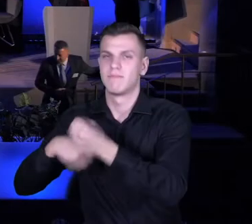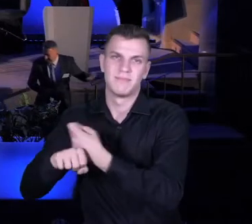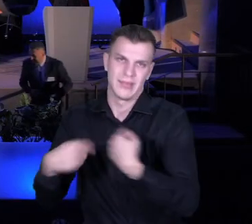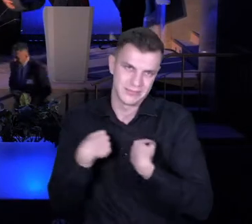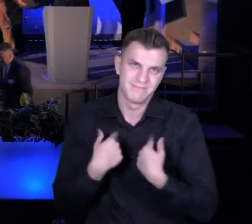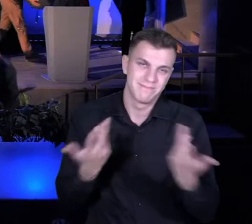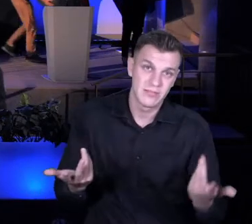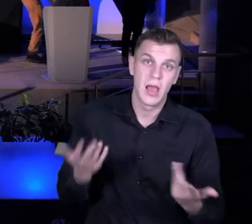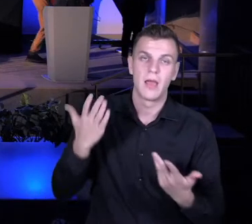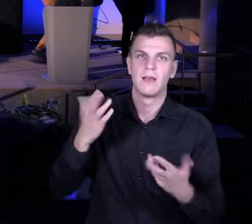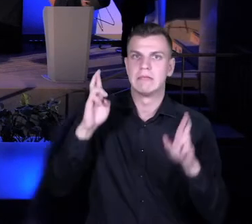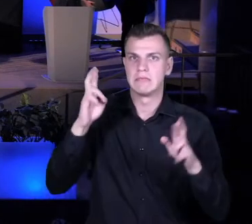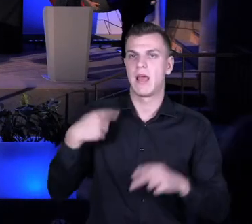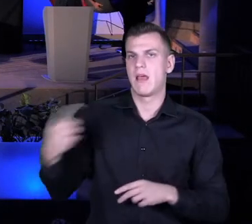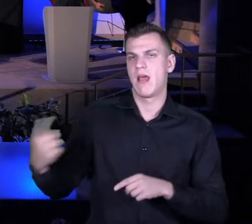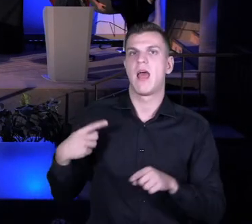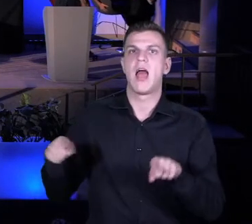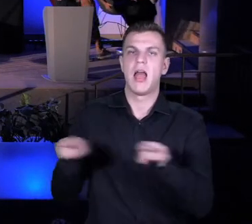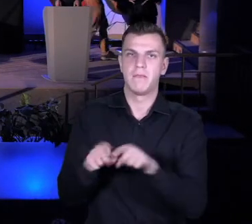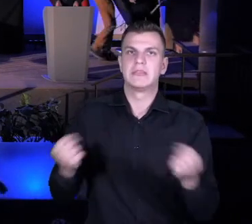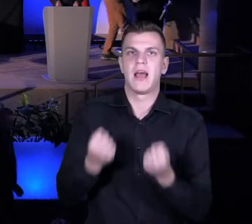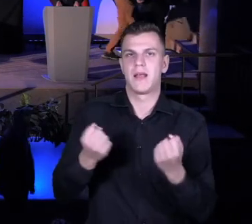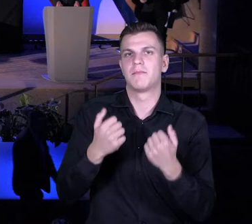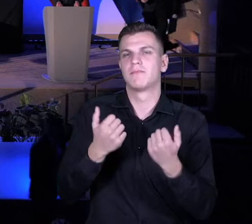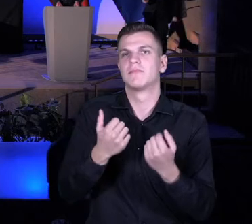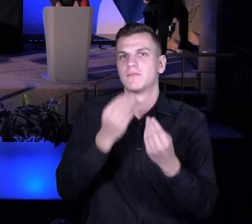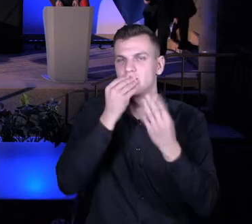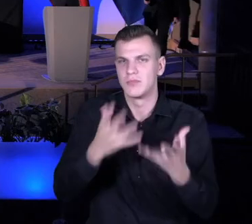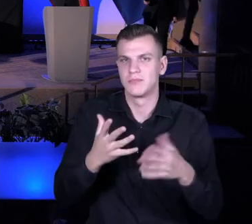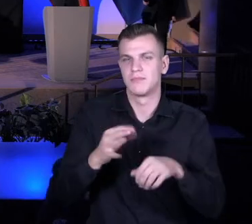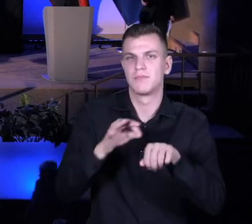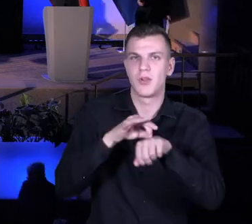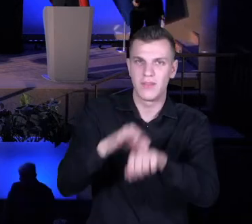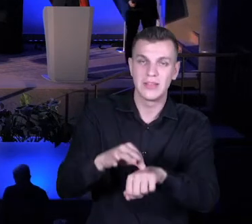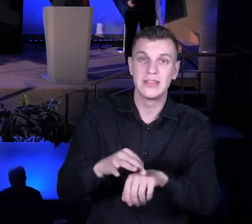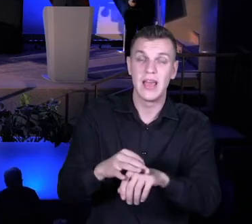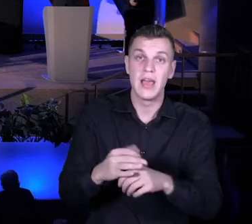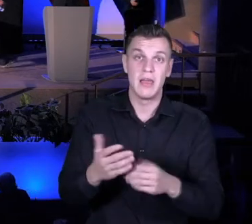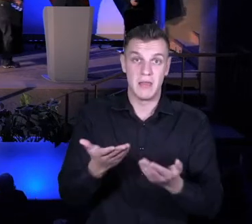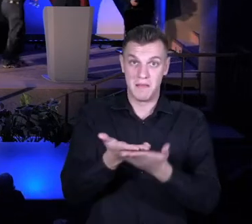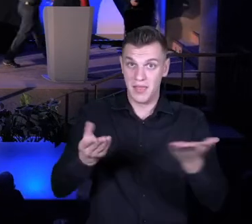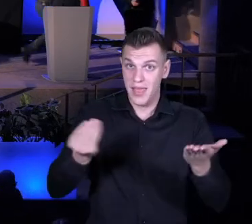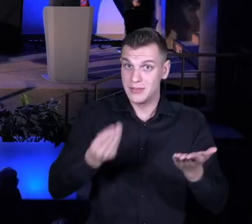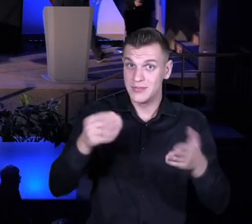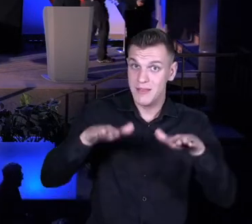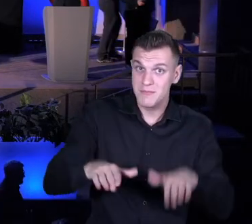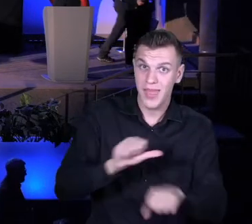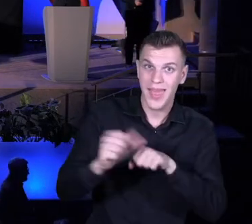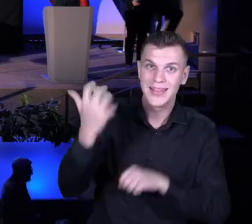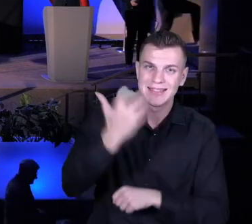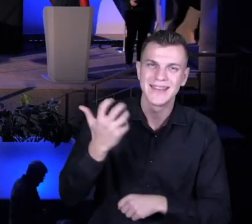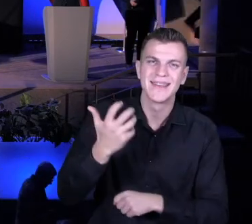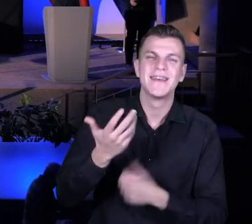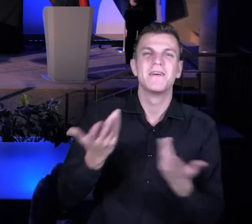Przed nami jeszcze ostatnia część naszej konferencji. Cieszę się, że zostaliście Państwo jeszcze z nami do tego momentu. Chciałbym, żebyśmy wrócili teraz